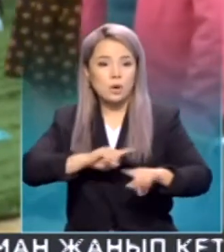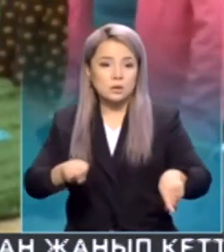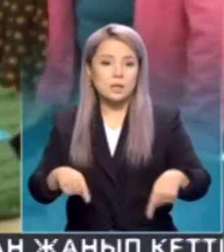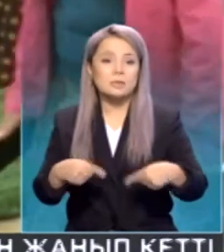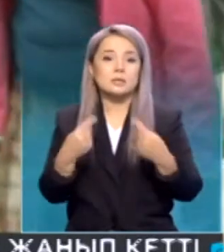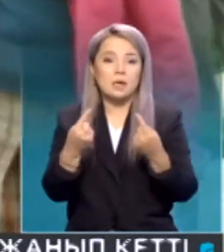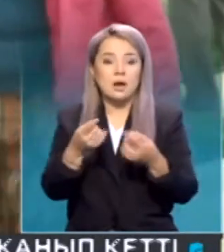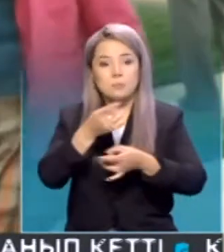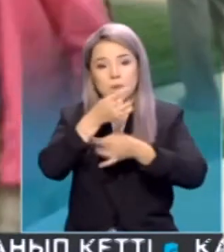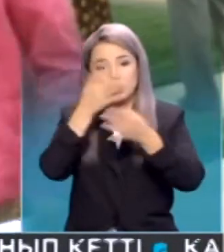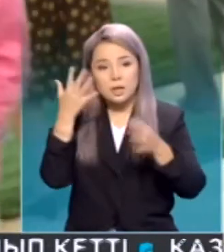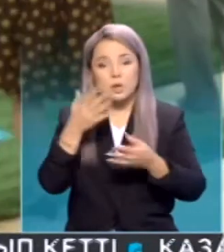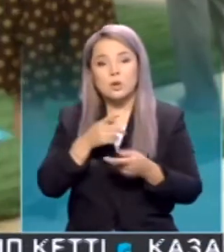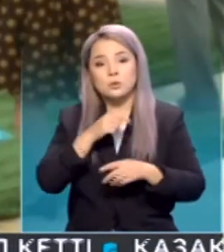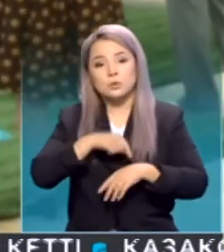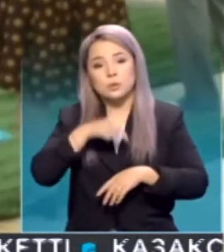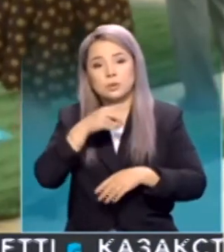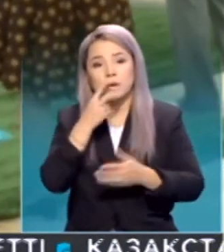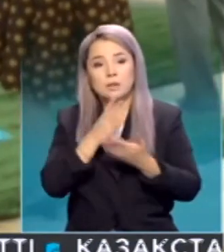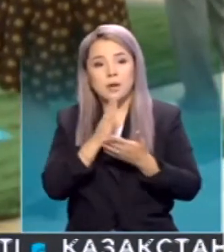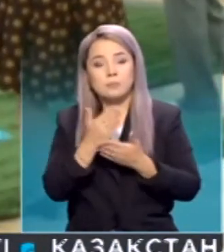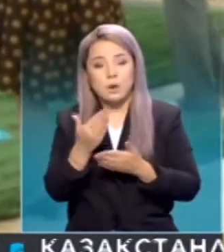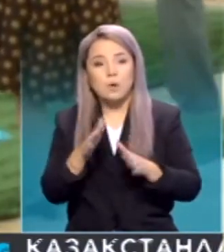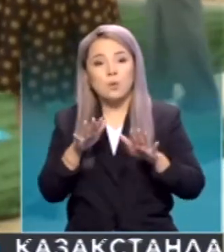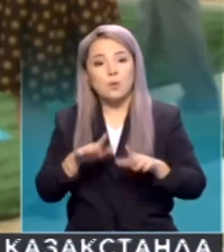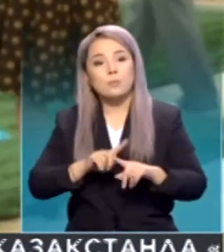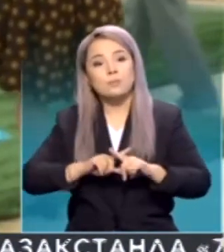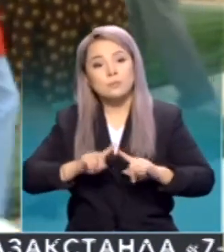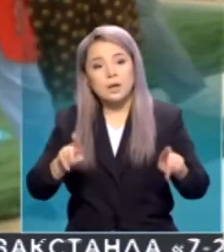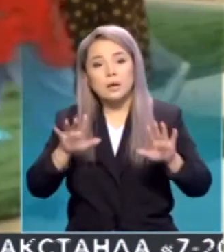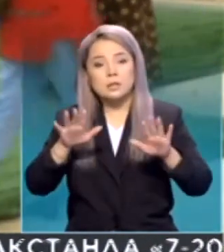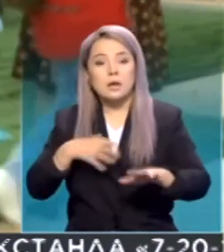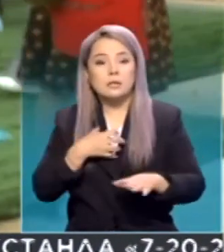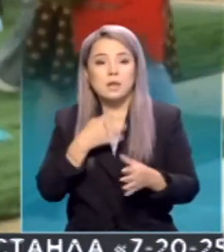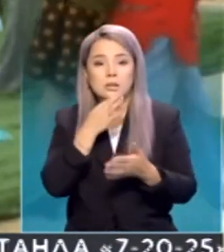нәрсені, мәдениетті сөйлей үйренеді. Сондықтан орны бөлек, мен үшін өте керек нәрсе бұл.